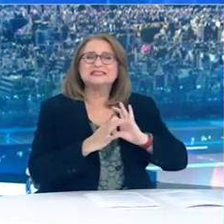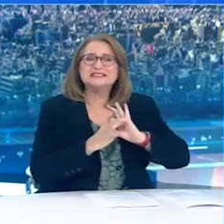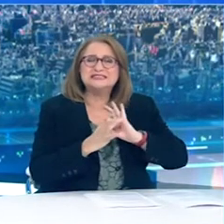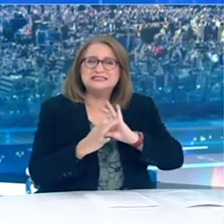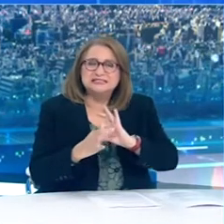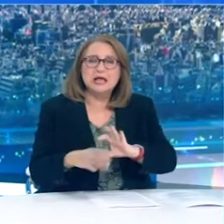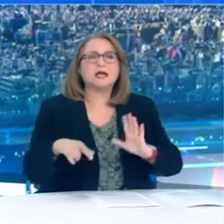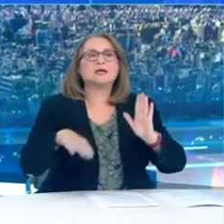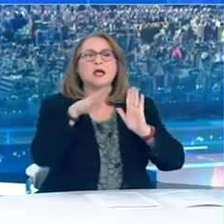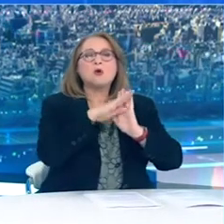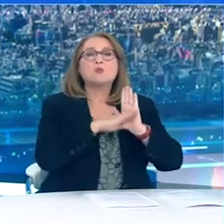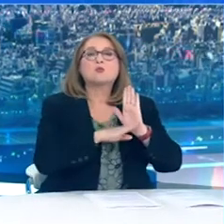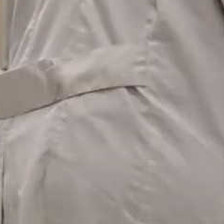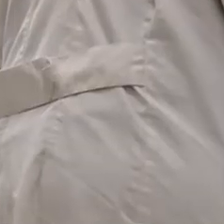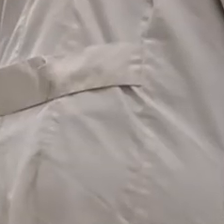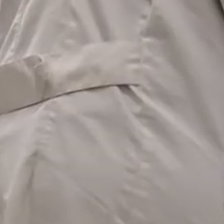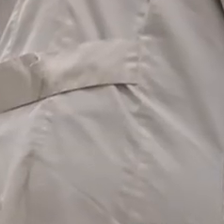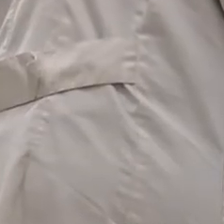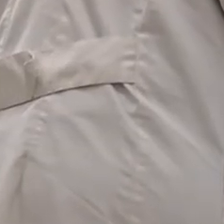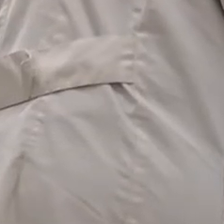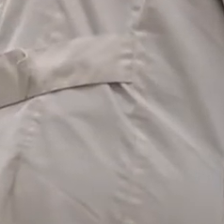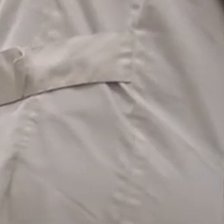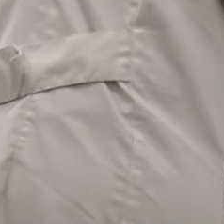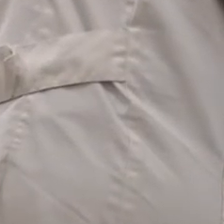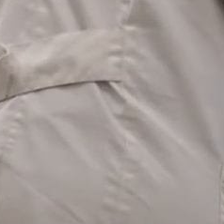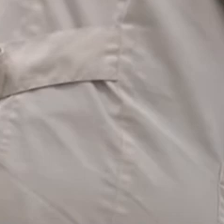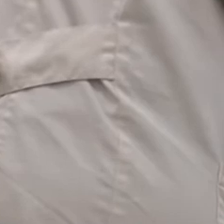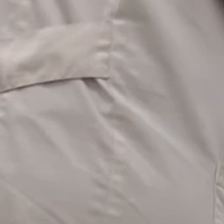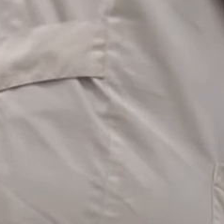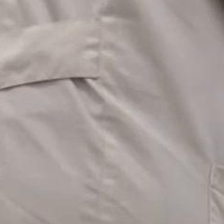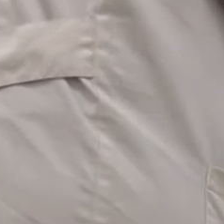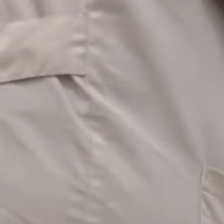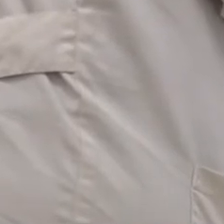εμβολιασμό μας, όσοι δεν το έχουμε κάνει ήδη, κλείνοντας το δικό μας ραντεβού ελευθερίας.